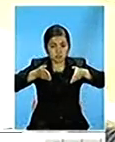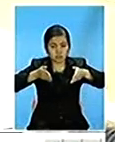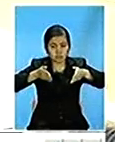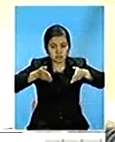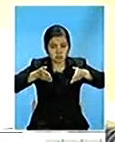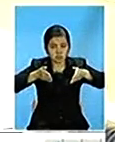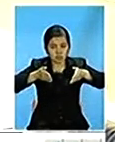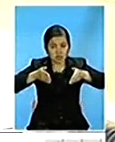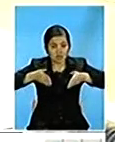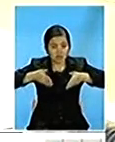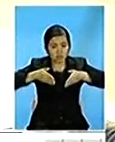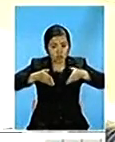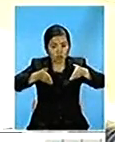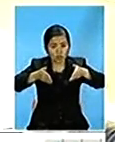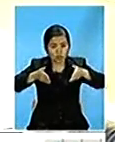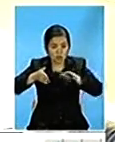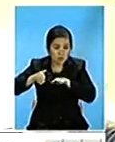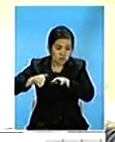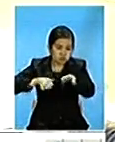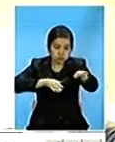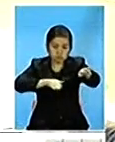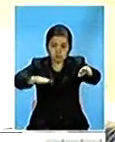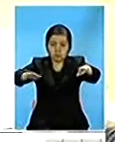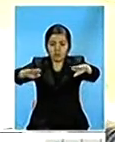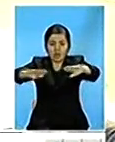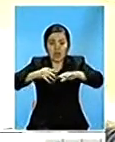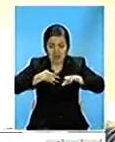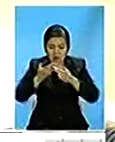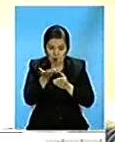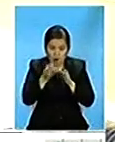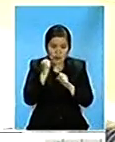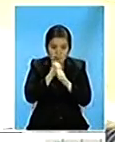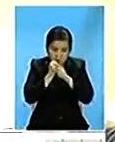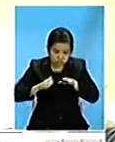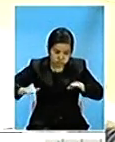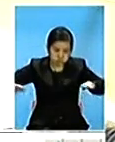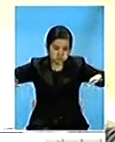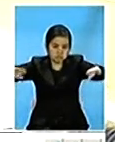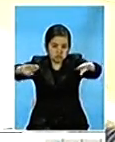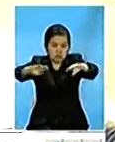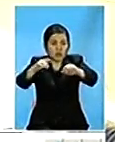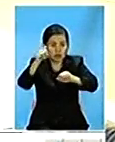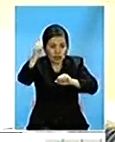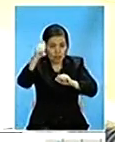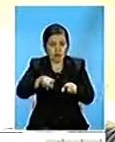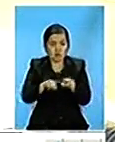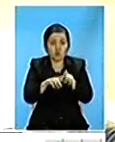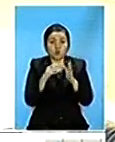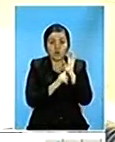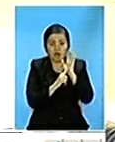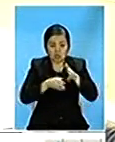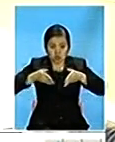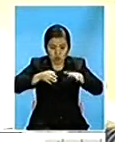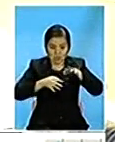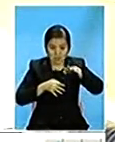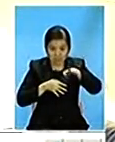ไม่เชื่อมโยงกันเป็นโครงข่ายเนี่ยก็อยากทำให้ต่อมเชื่อมโยงกันซะอย่างถนนบางแห่งเนี่ยมี4ช่องจราจร